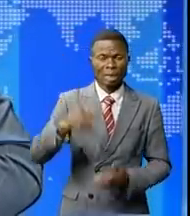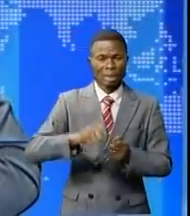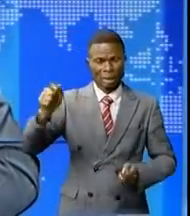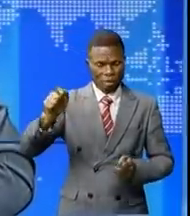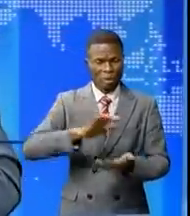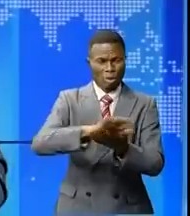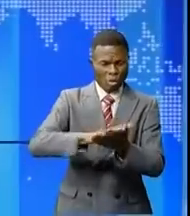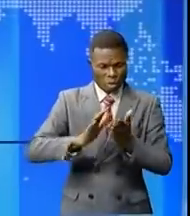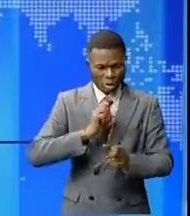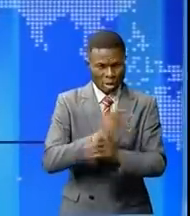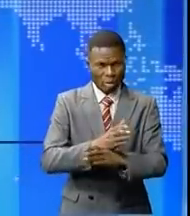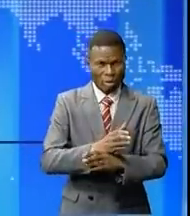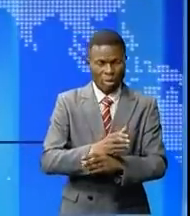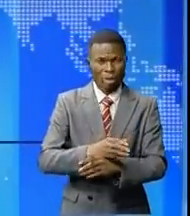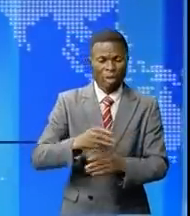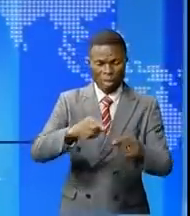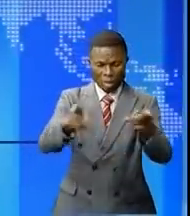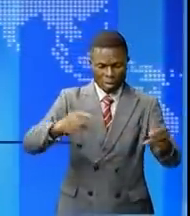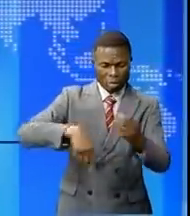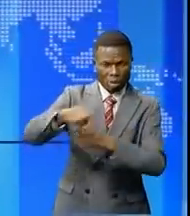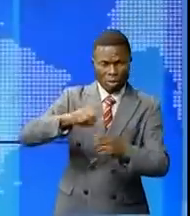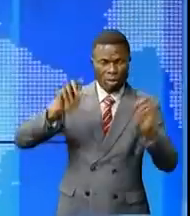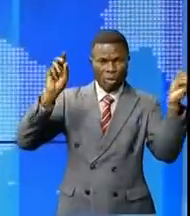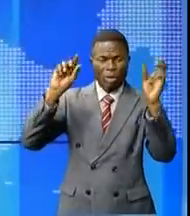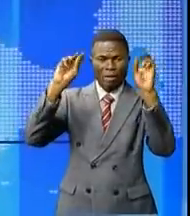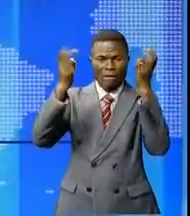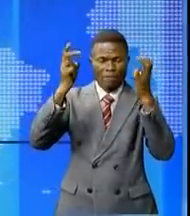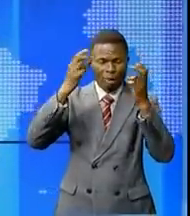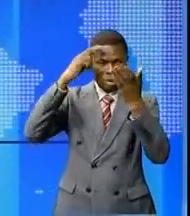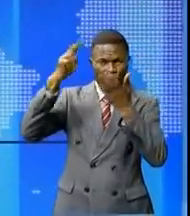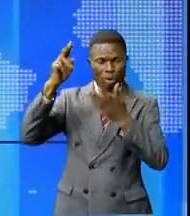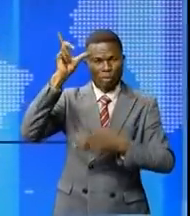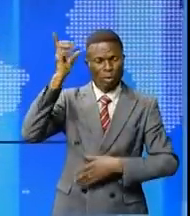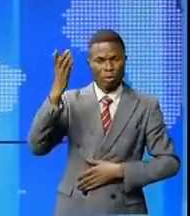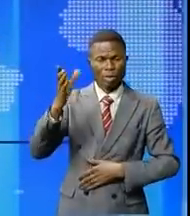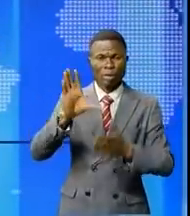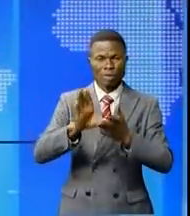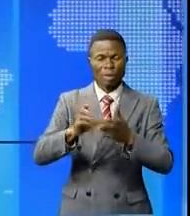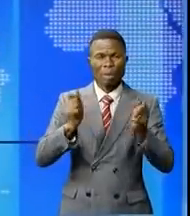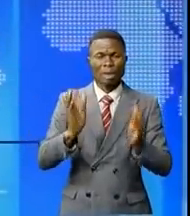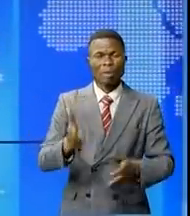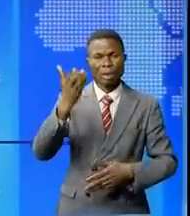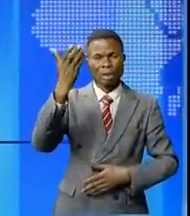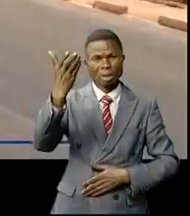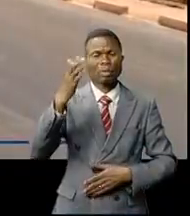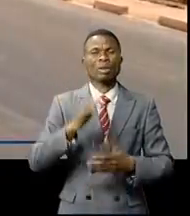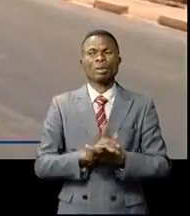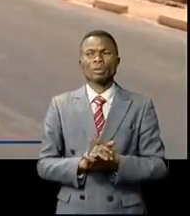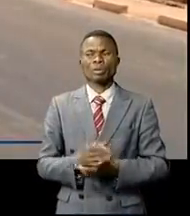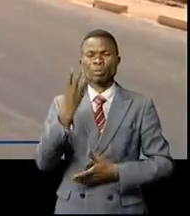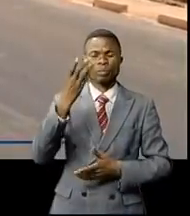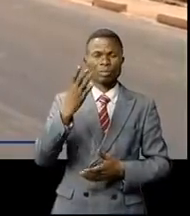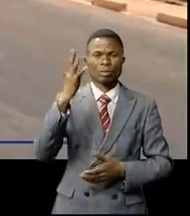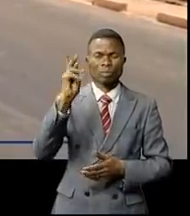asphaltage du carrefour aux cités universitaires de lubumbashi reportage dit demba 4km